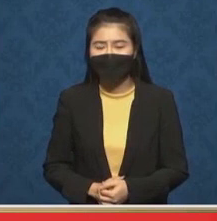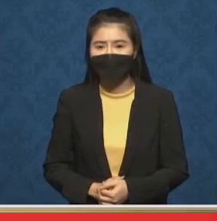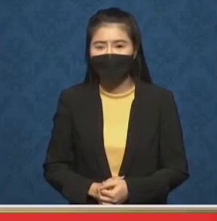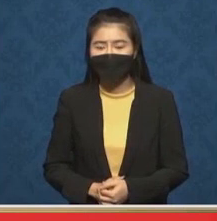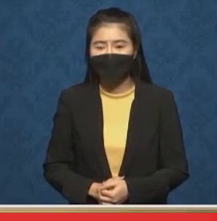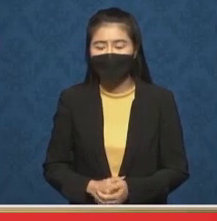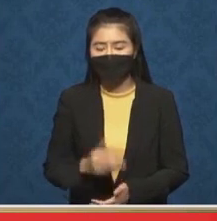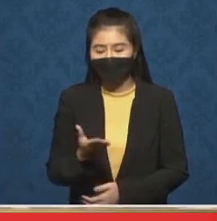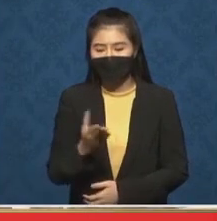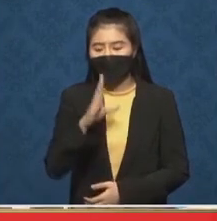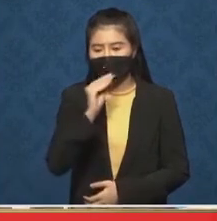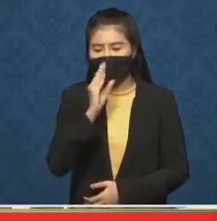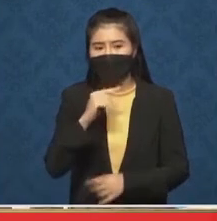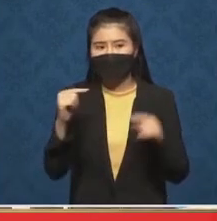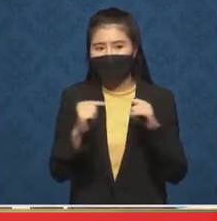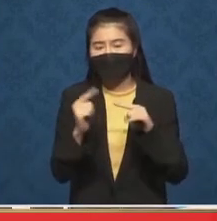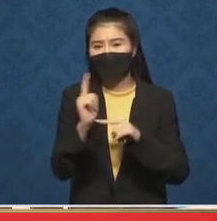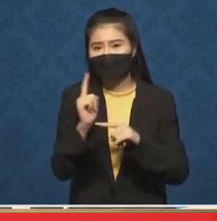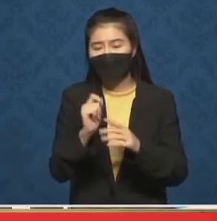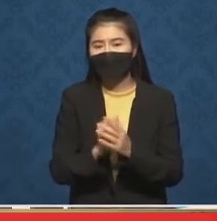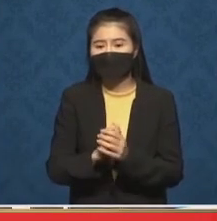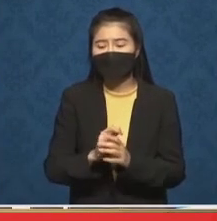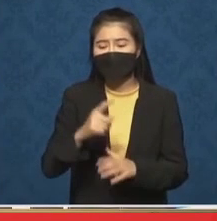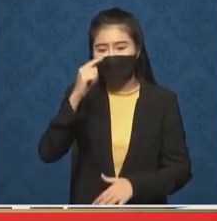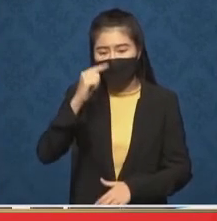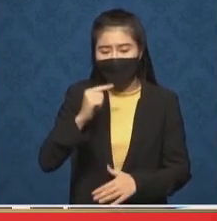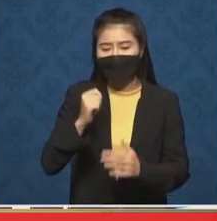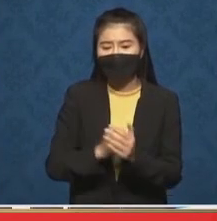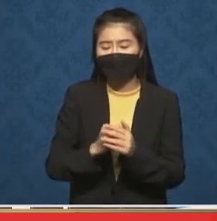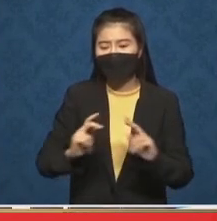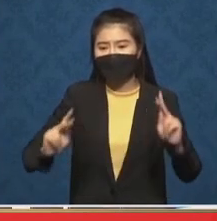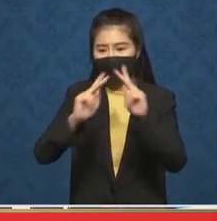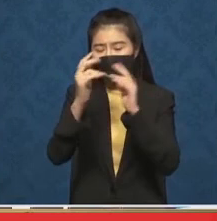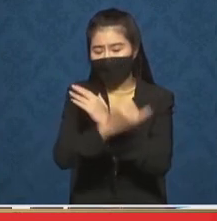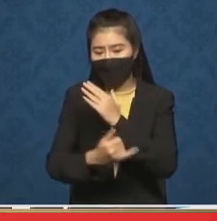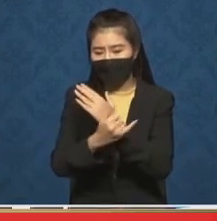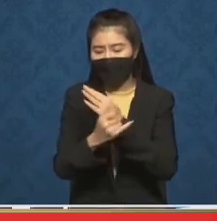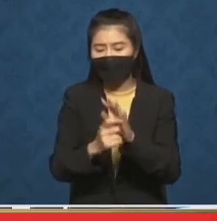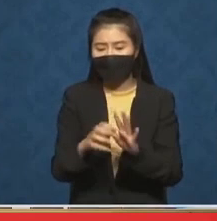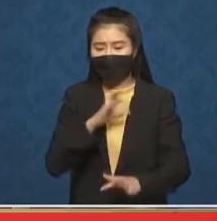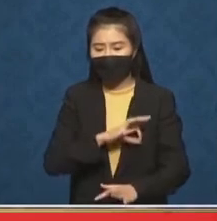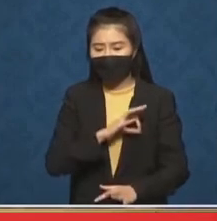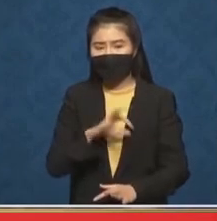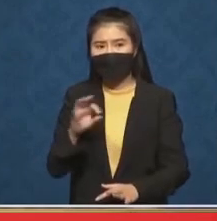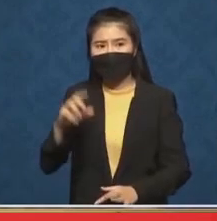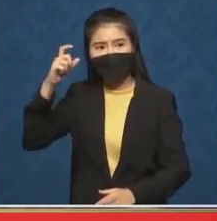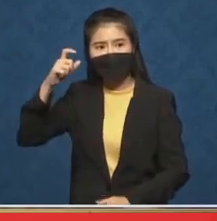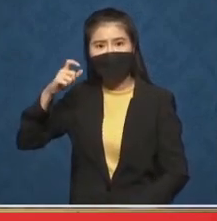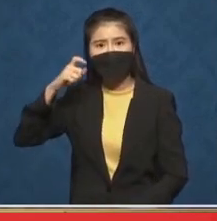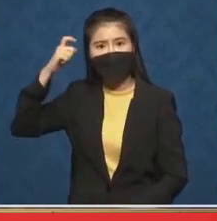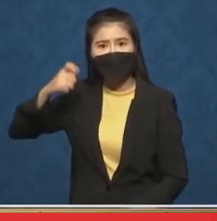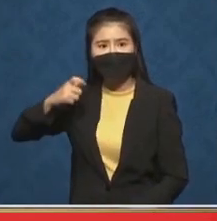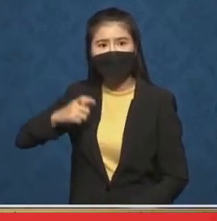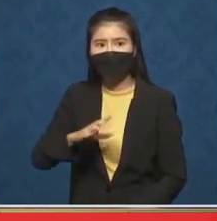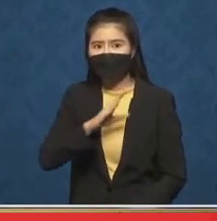ที่ท่านได้พูดเมสัรู่ถึท่าทีของประเทศไยรกชวงต่ปเทศต่อเมีนมากกดูดีนะครับ